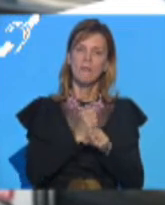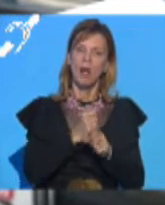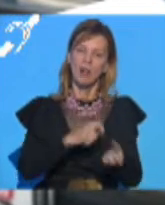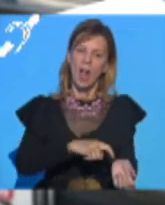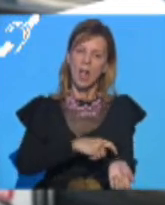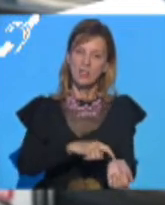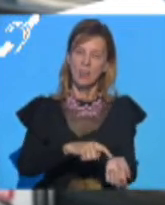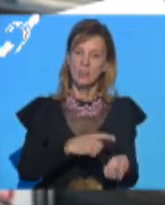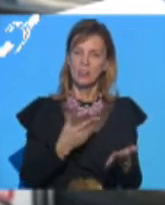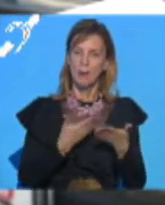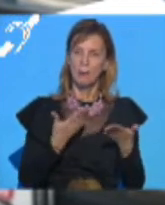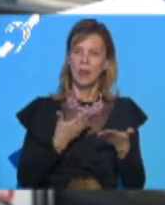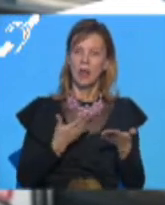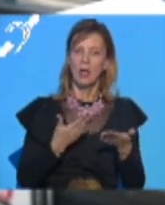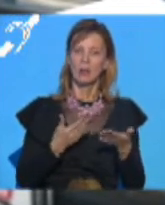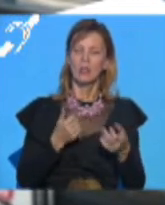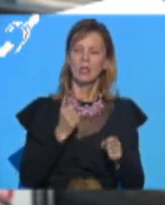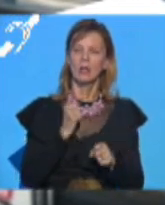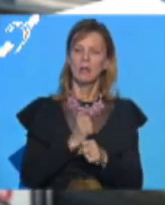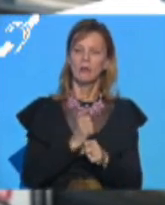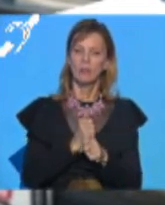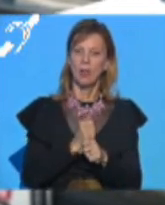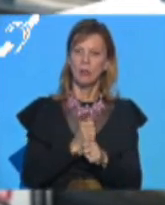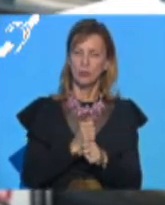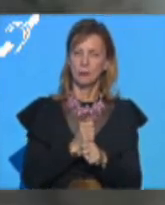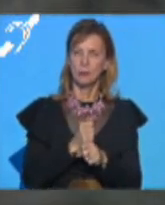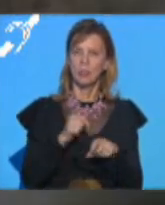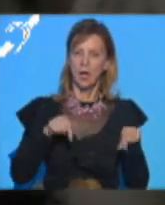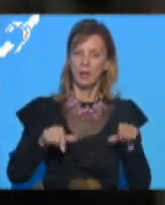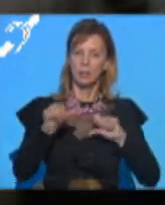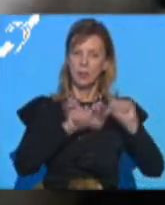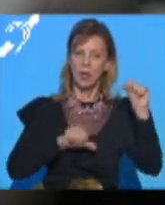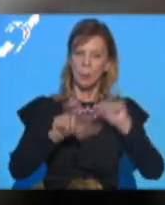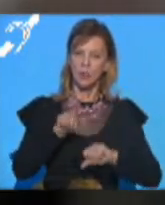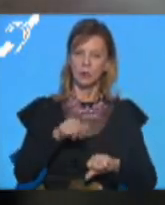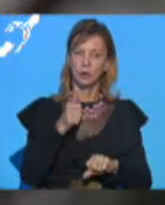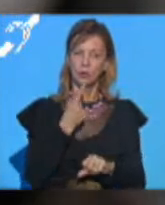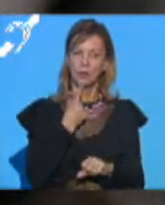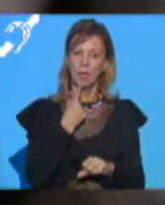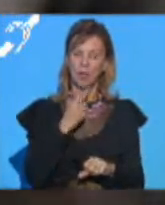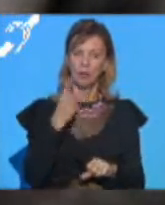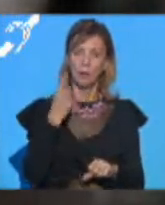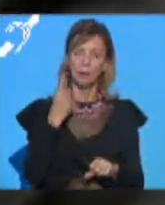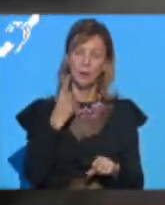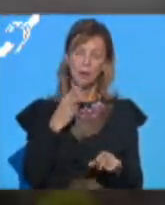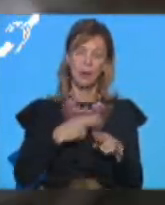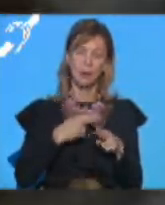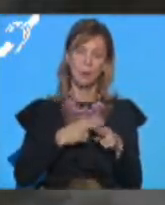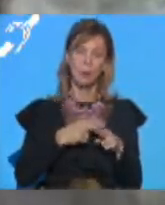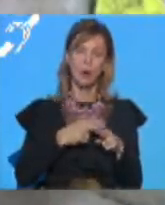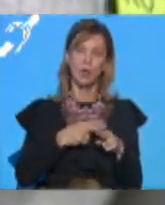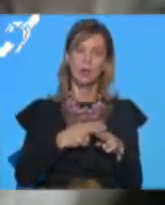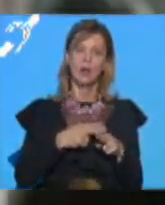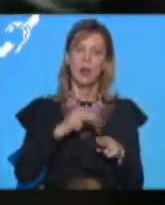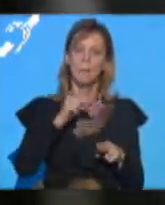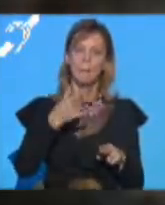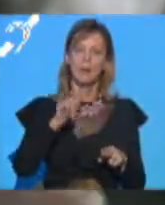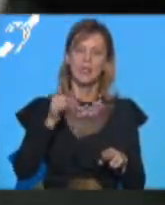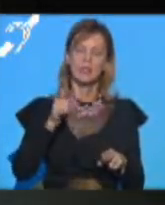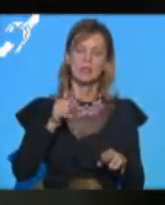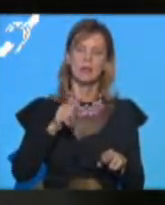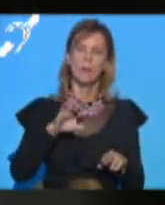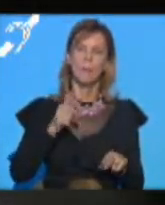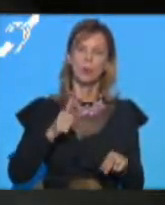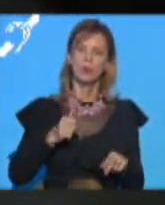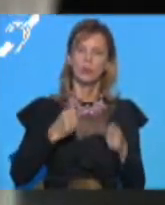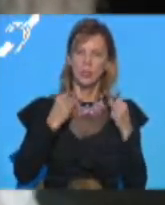sânge pe care le lucrăm deocamdată în laboratorul de la Craiova. Primele semne ale pestei porcine africane pot fi dificil de